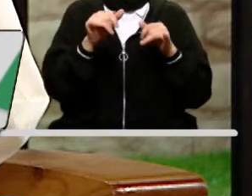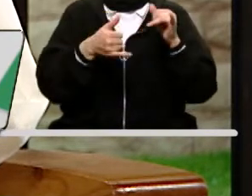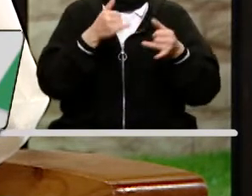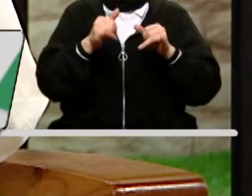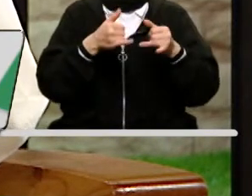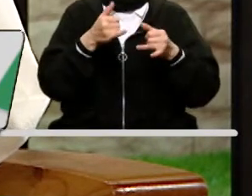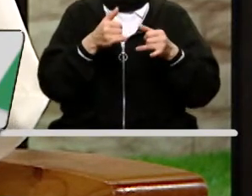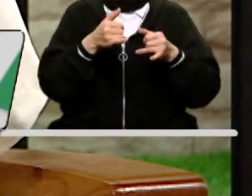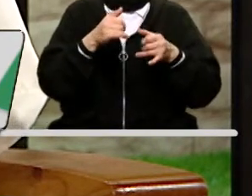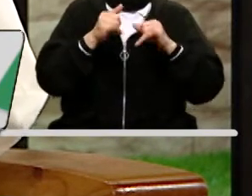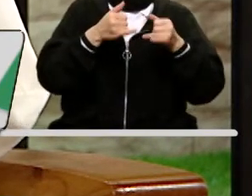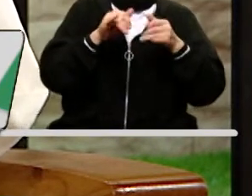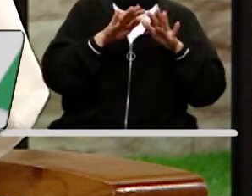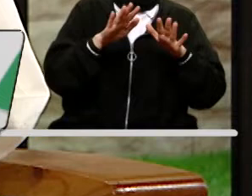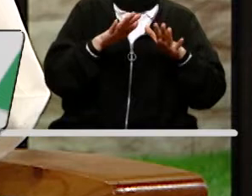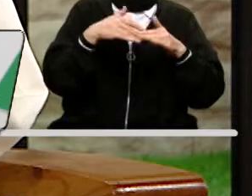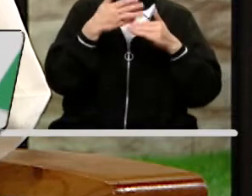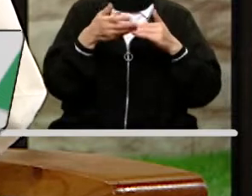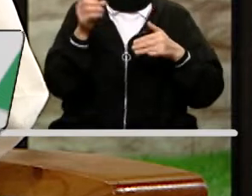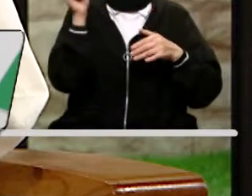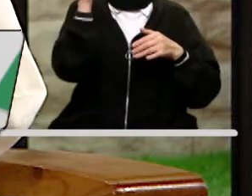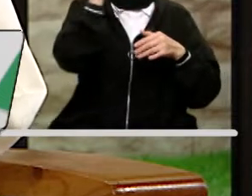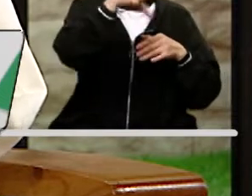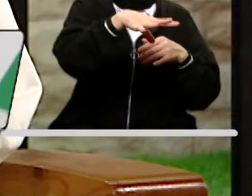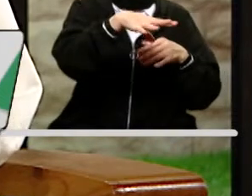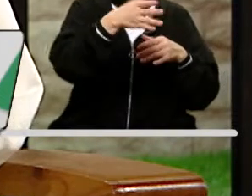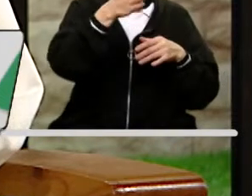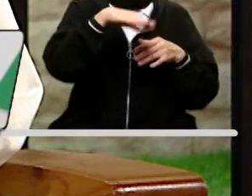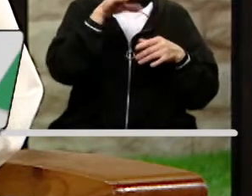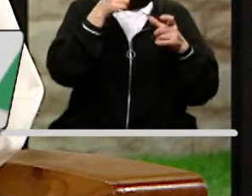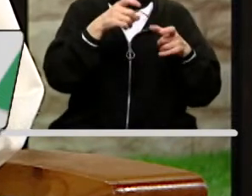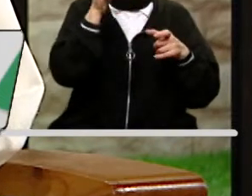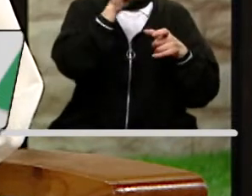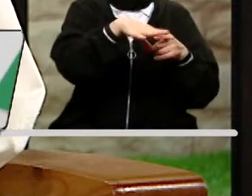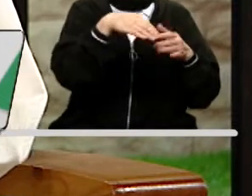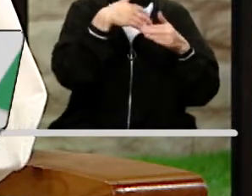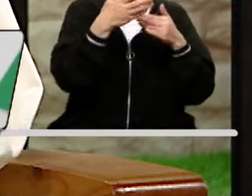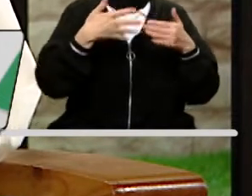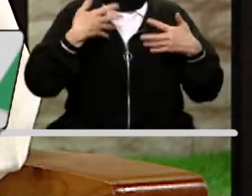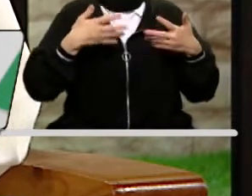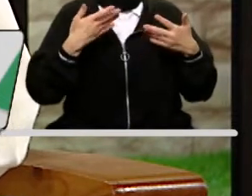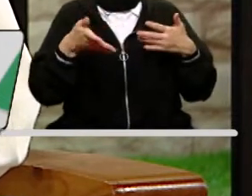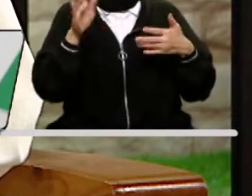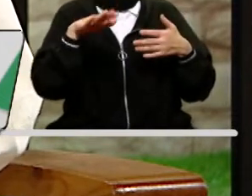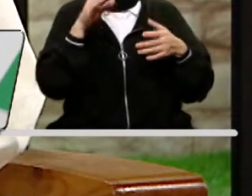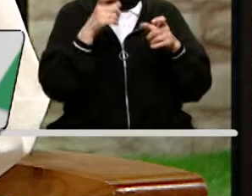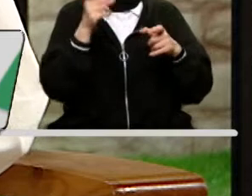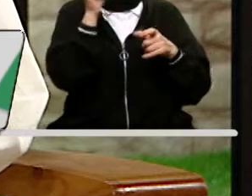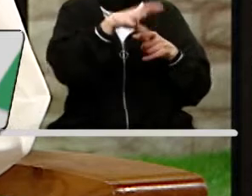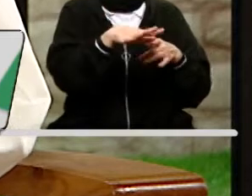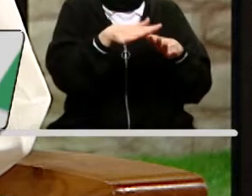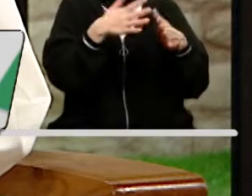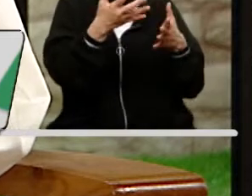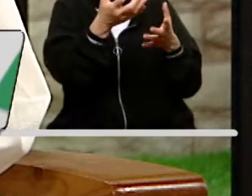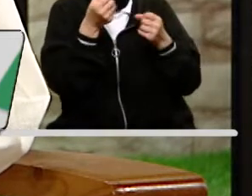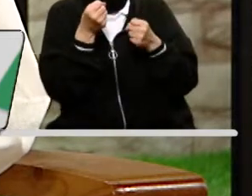fırlatıyor. Fırlatıyor. Çünkü merak ediyor bir sonrakinde onu nasıl alacak? bir nevi deneyimliyor. Biraz uzağa